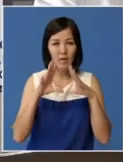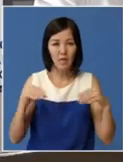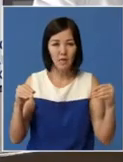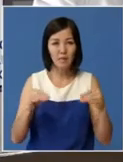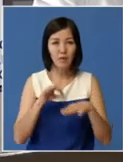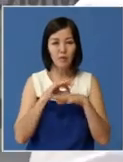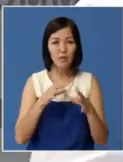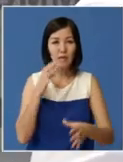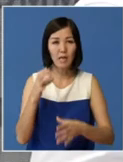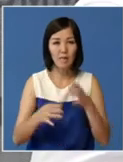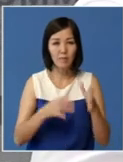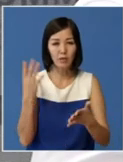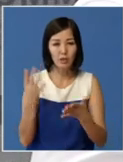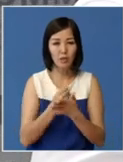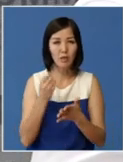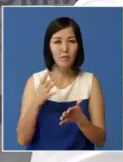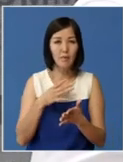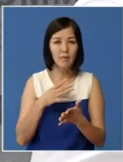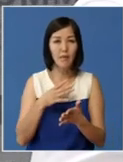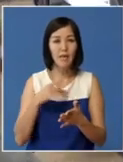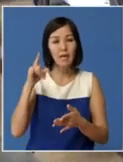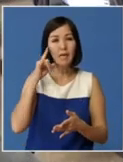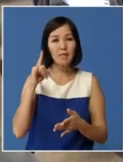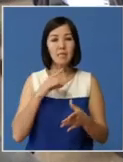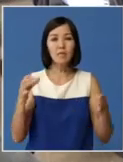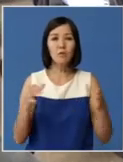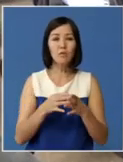Голландияда өткен әлем біріншілігінде жеңіп алды. Айта кетейік, қазақстандық ұжымда ел